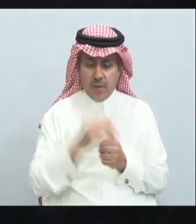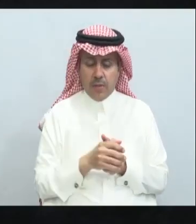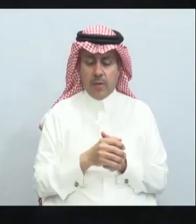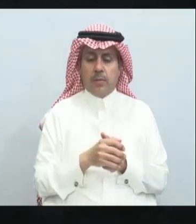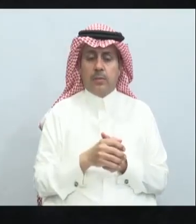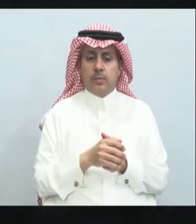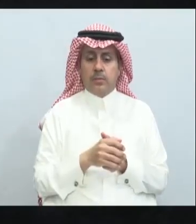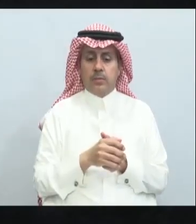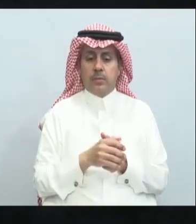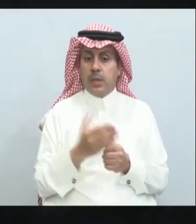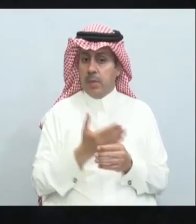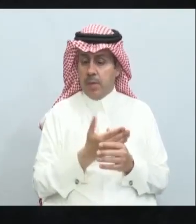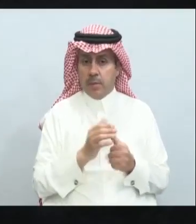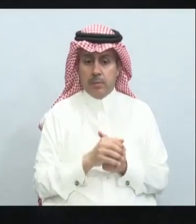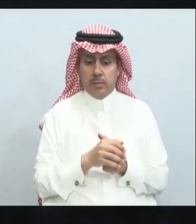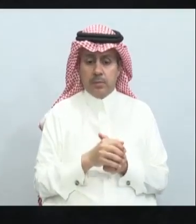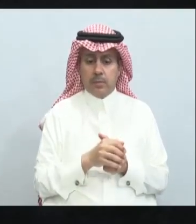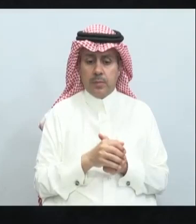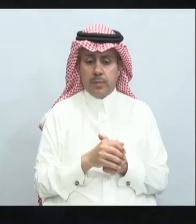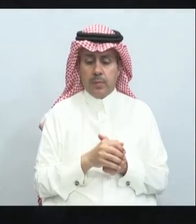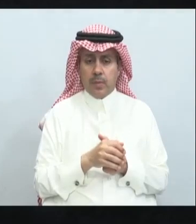بويضات لماذا لانه